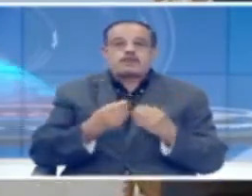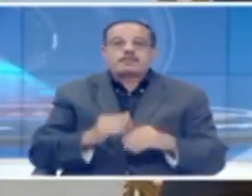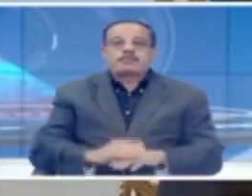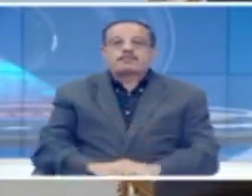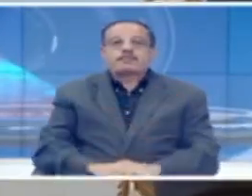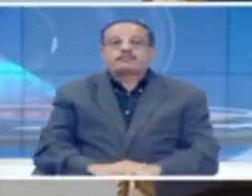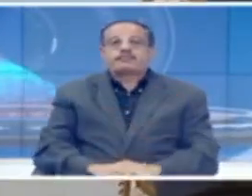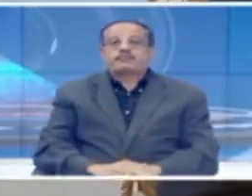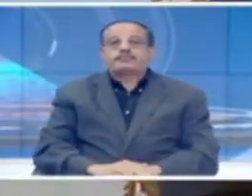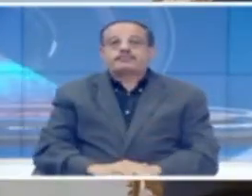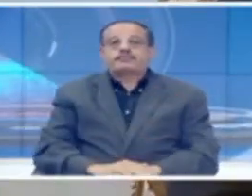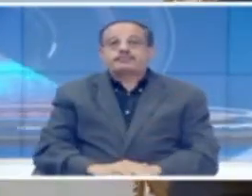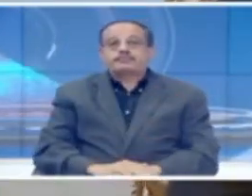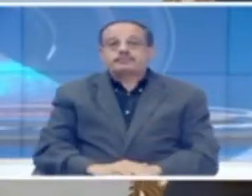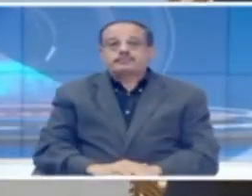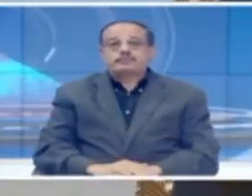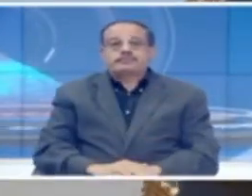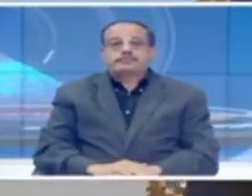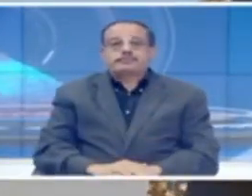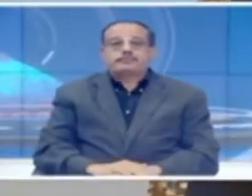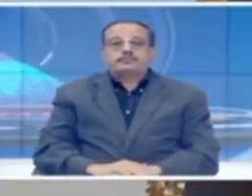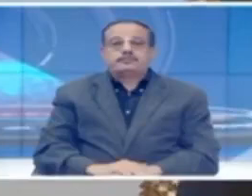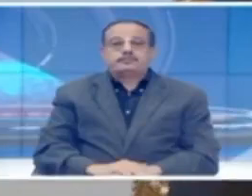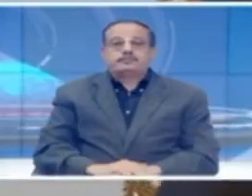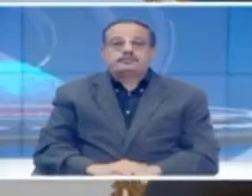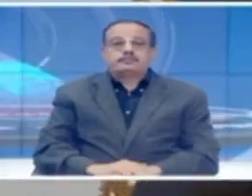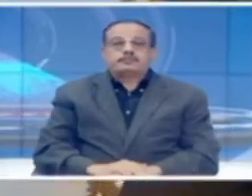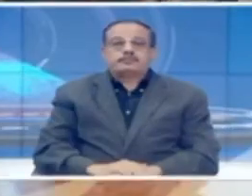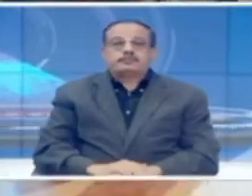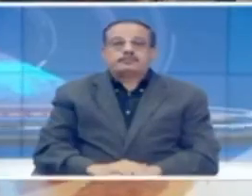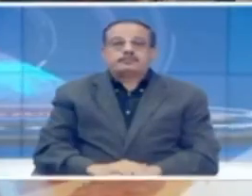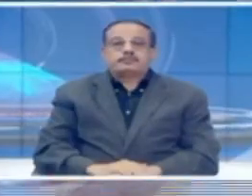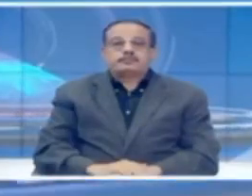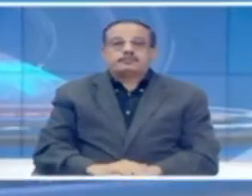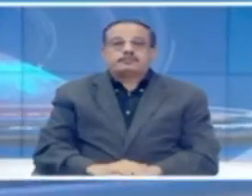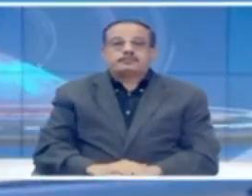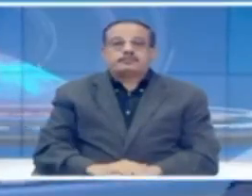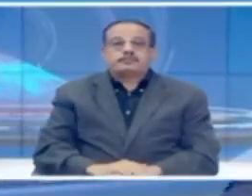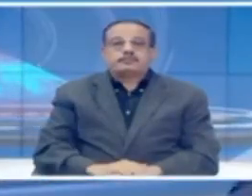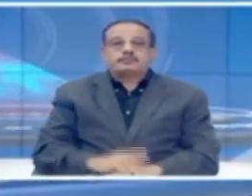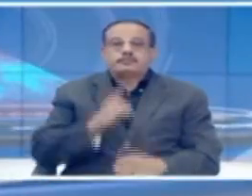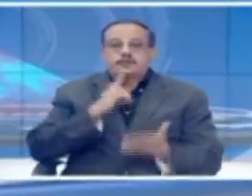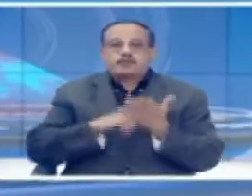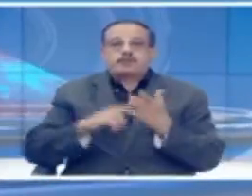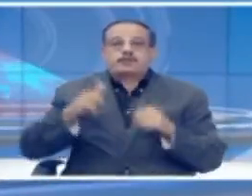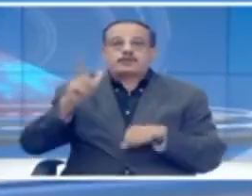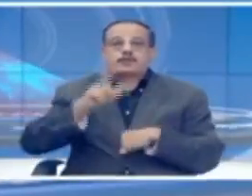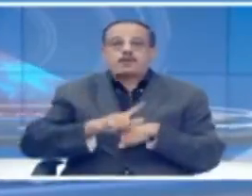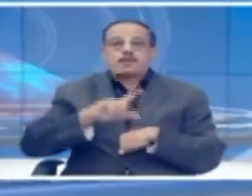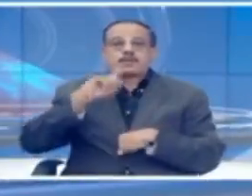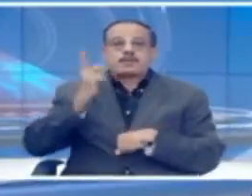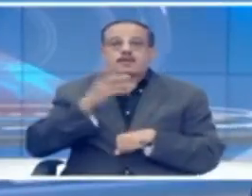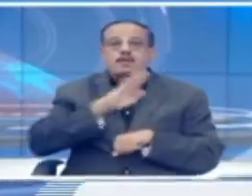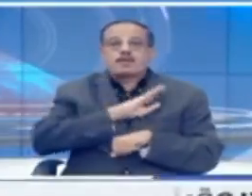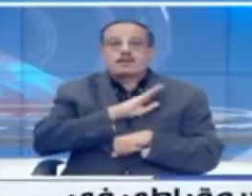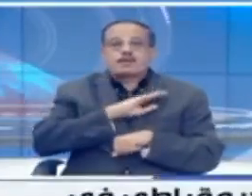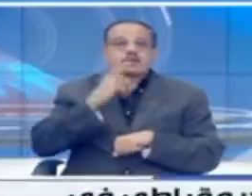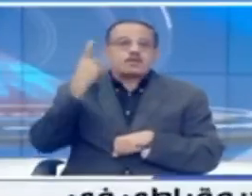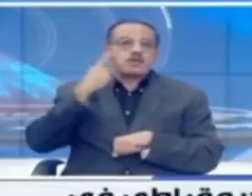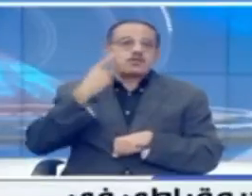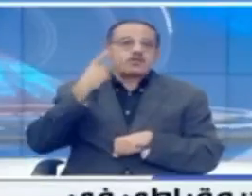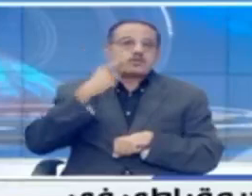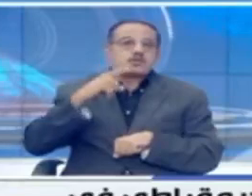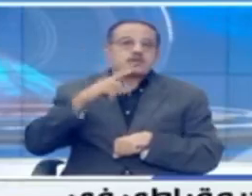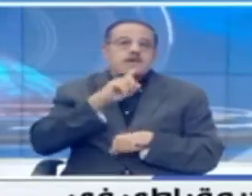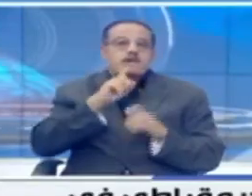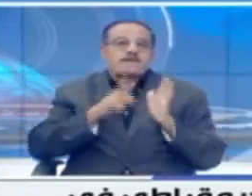لتعزيز الشراكات الاستثمارية بها. وإلى السودان، حيث أكد القائد العام